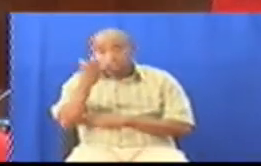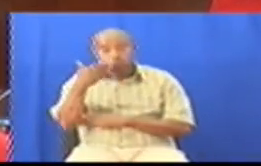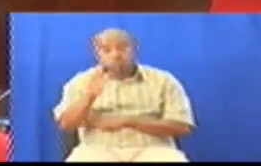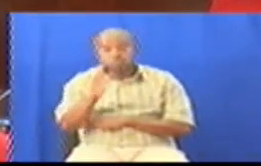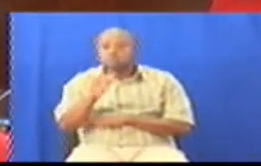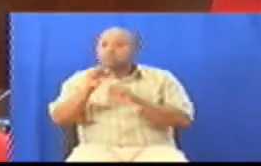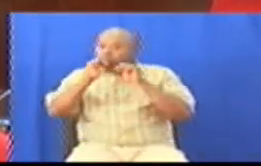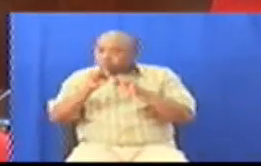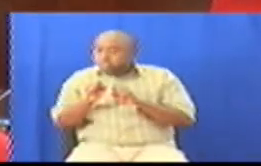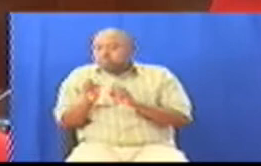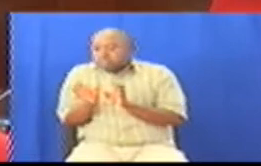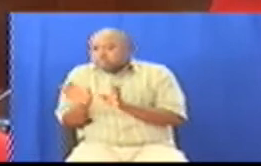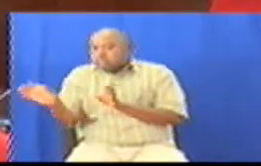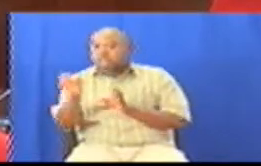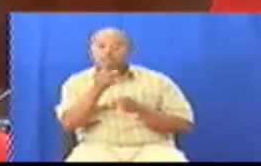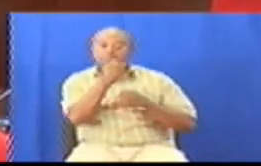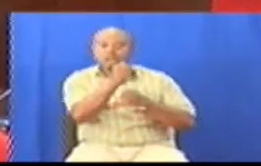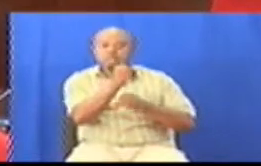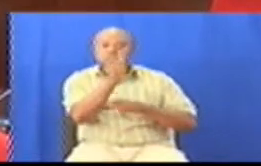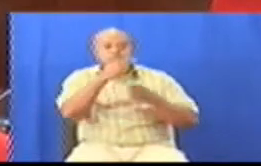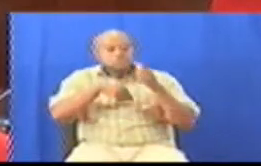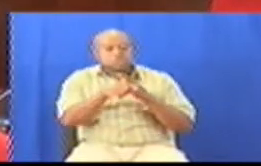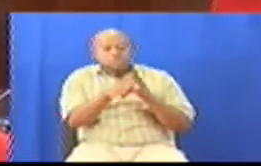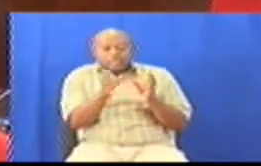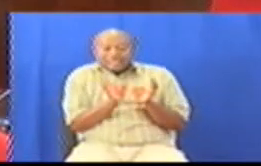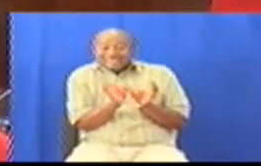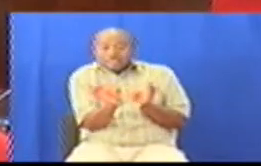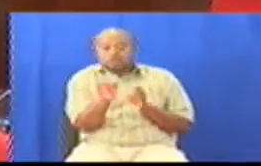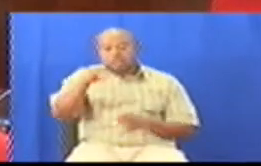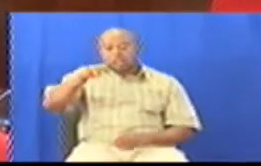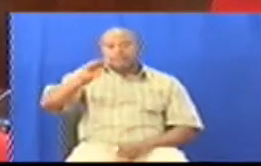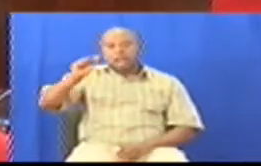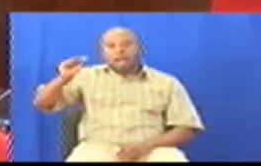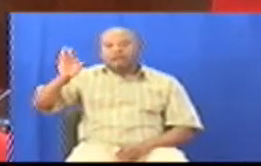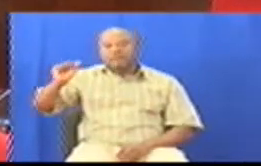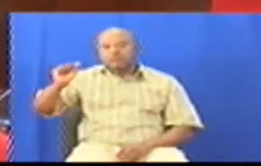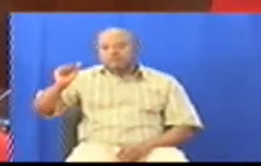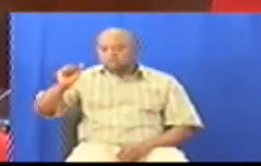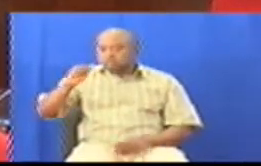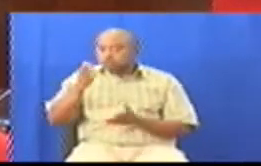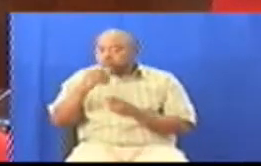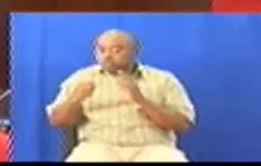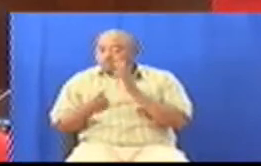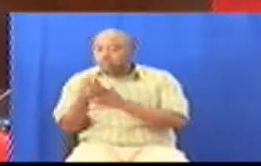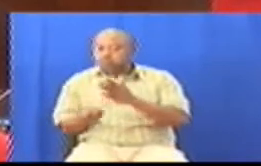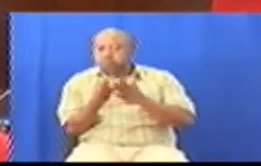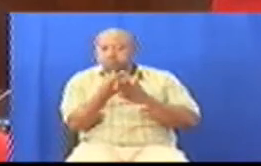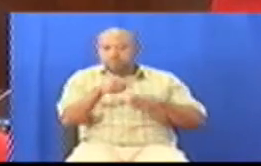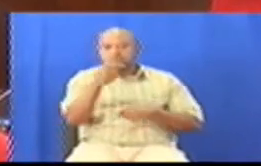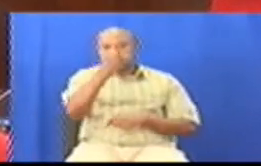kuwe na bajeti ya kutosha katika kitengo cha maafa, ili tuone namna gani tunaenda na milipuko inavyotokea ndani ya nchi